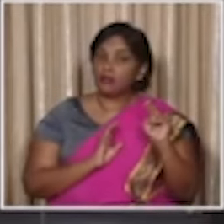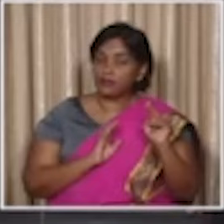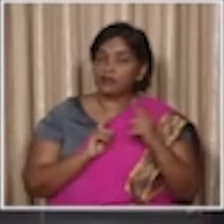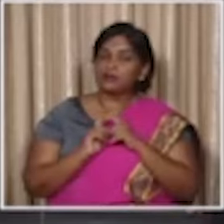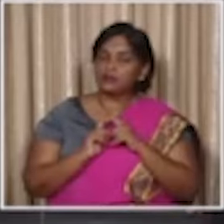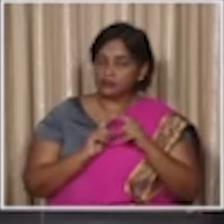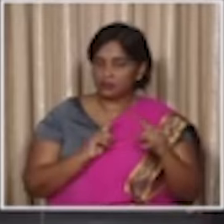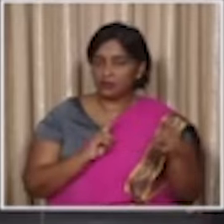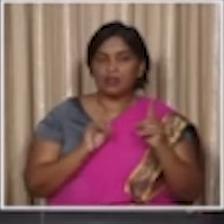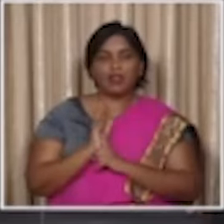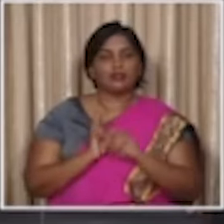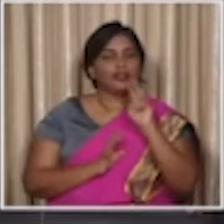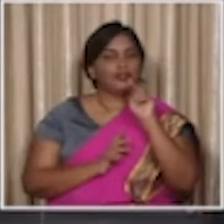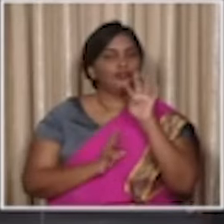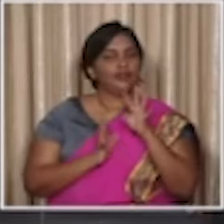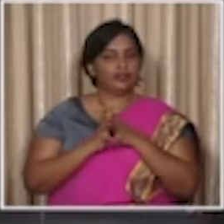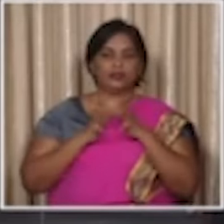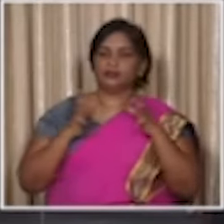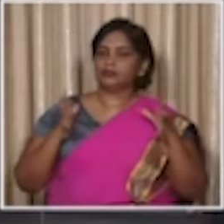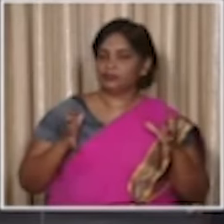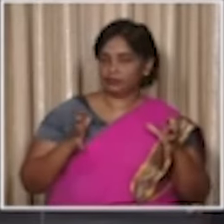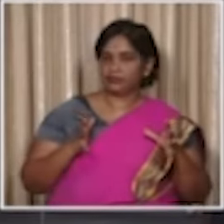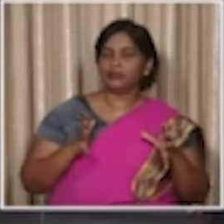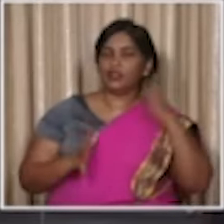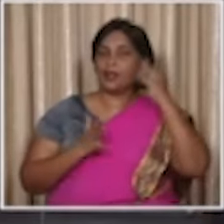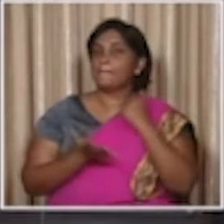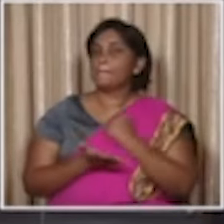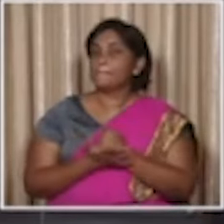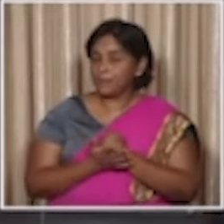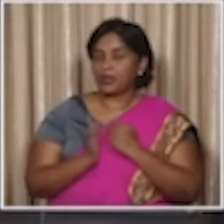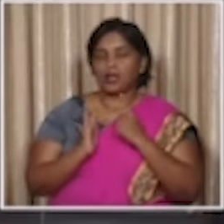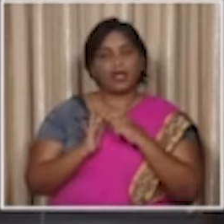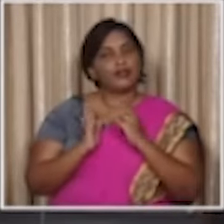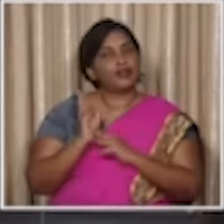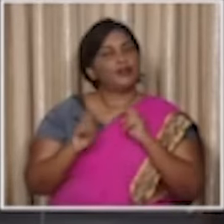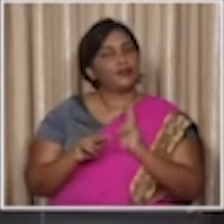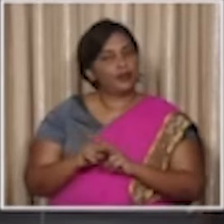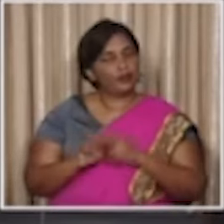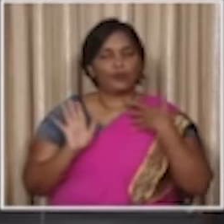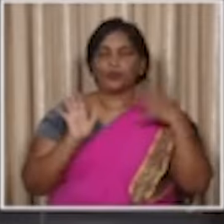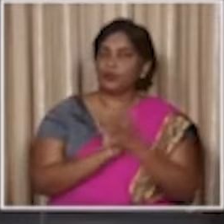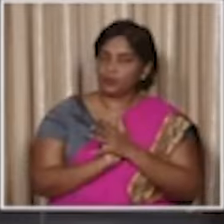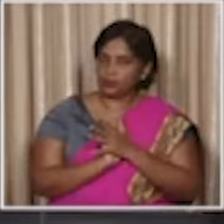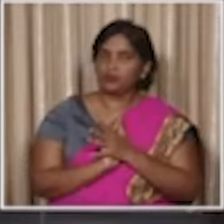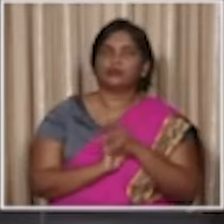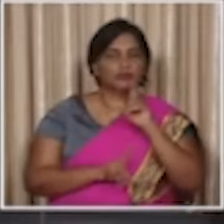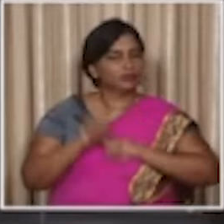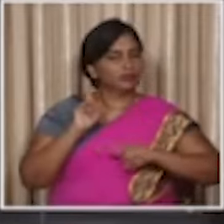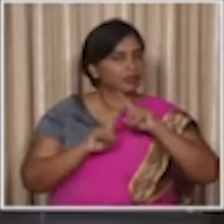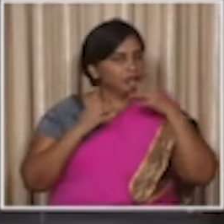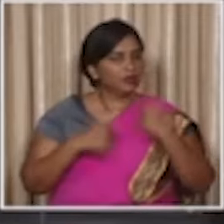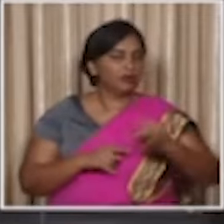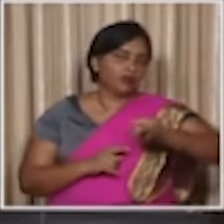ප්‍රමාණය ලක්ෂ 24 දක්වා වැඩි කරන්න ඒක ලෝක බැංකුවත් ජාත්‍යන්තර මූල්‍ය ආරමුදලත් අපිත් එක්ක සාකච්ඡා